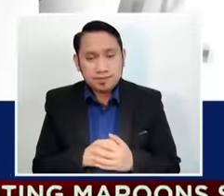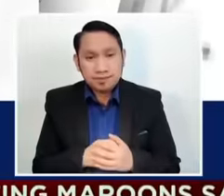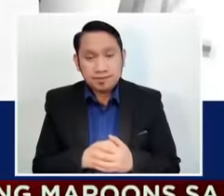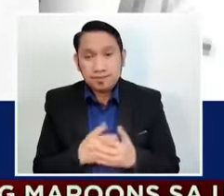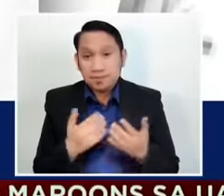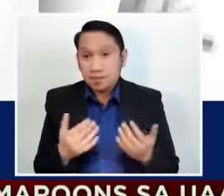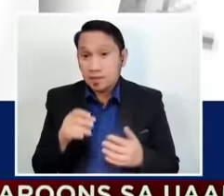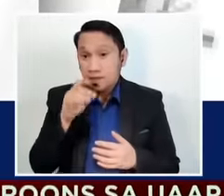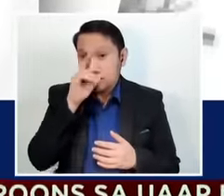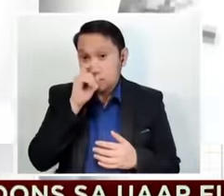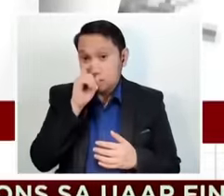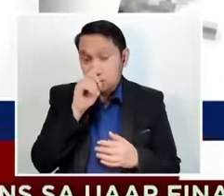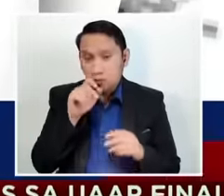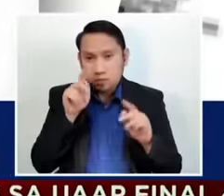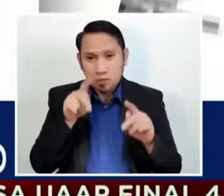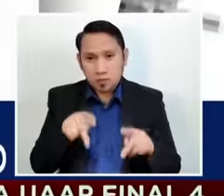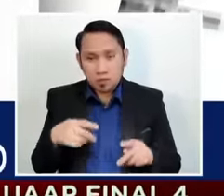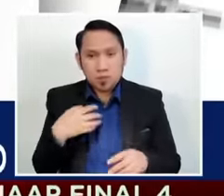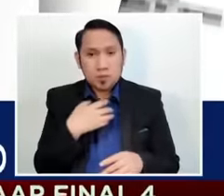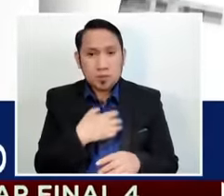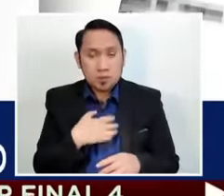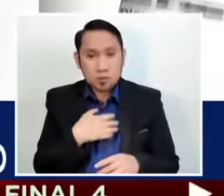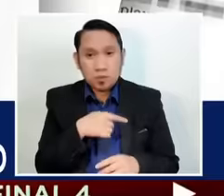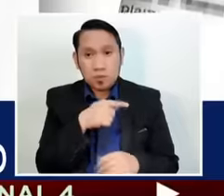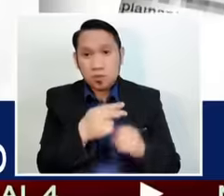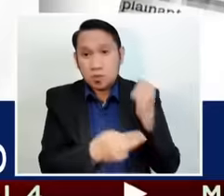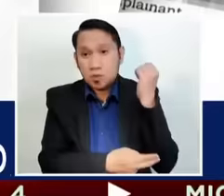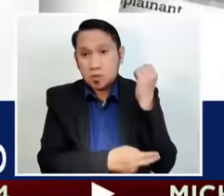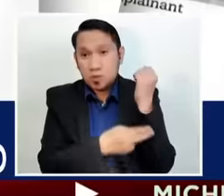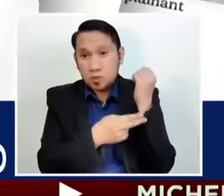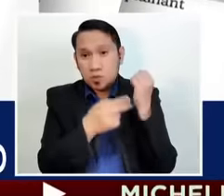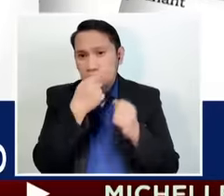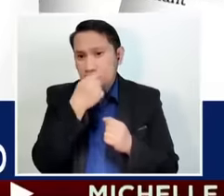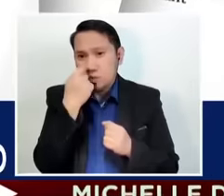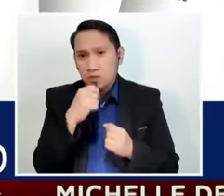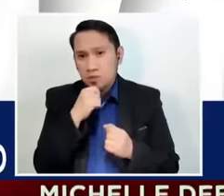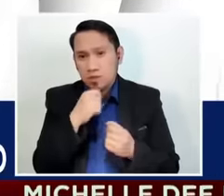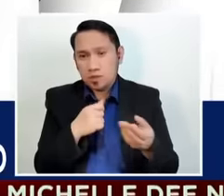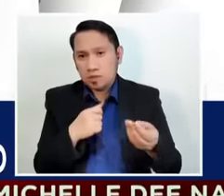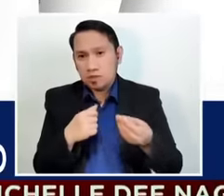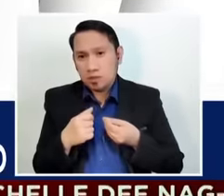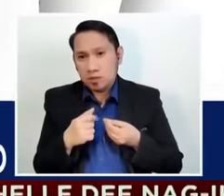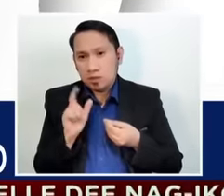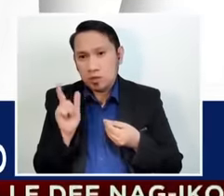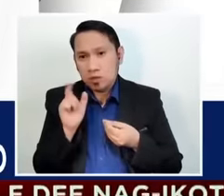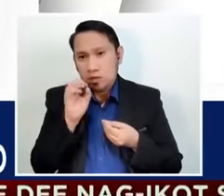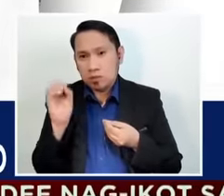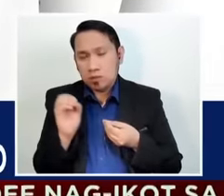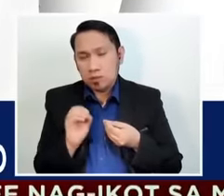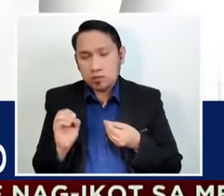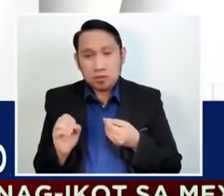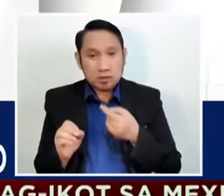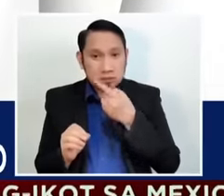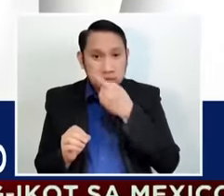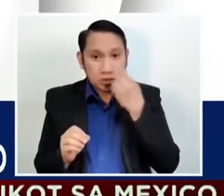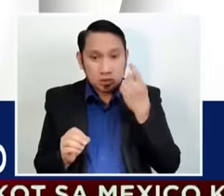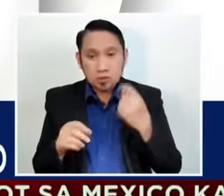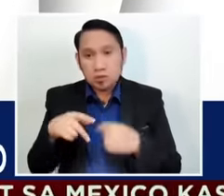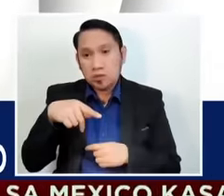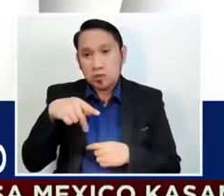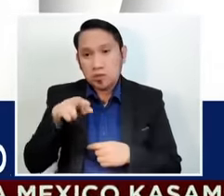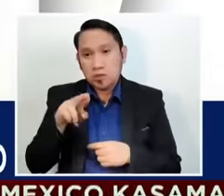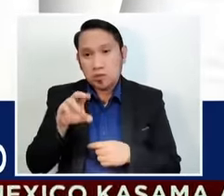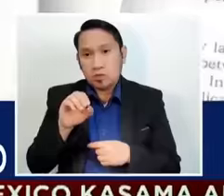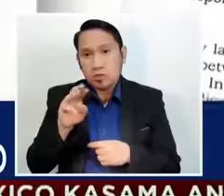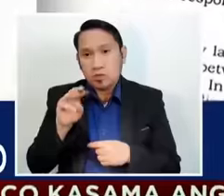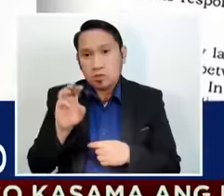senior citizen na naghain ng reklamo laban sa isang hotel dahil hindi umano ibinigay ang kanyang 20% discount dahil nakapromo ang